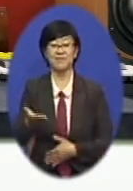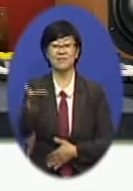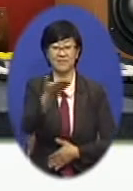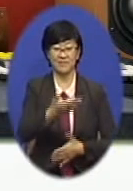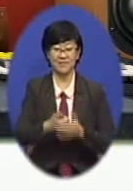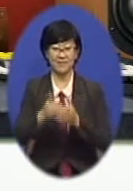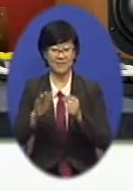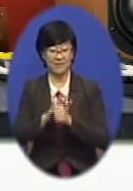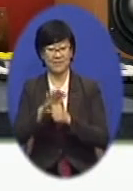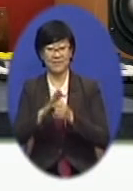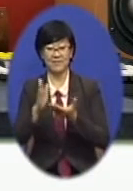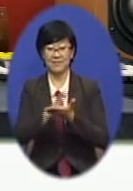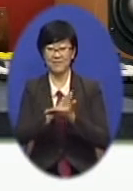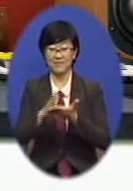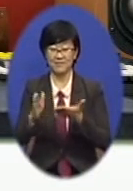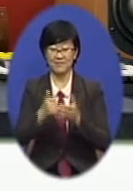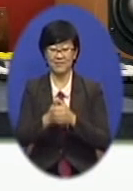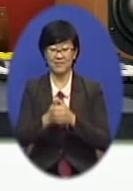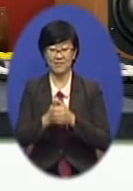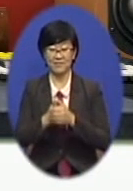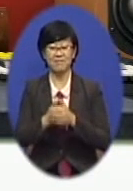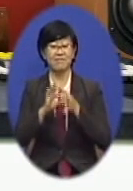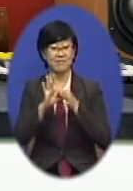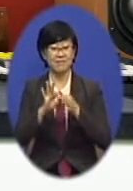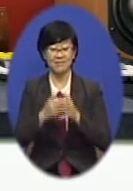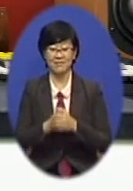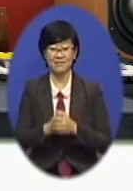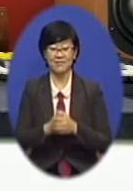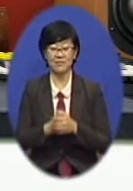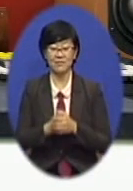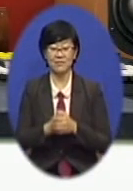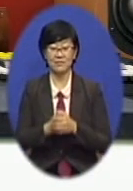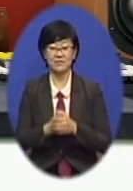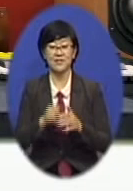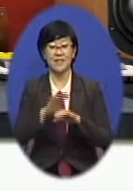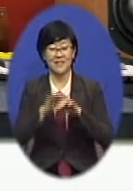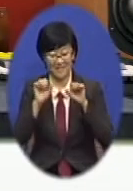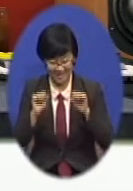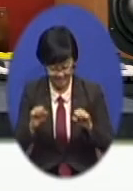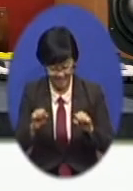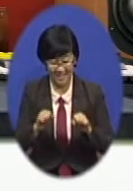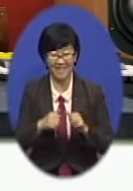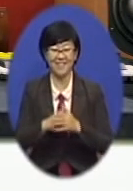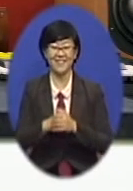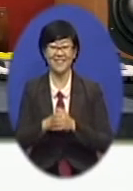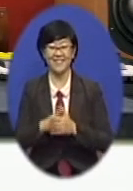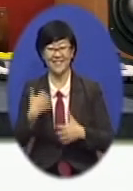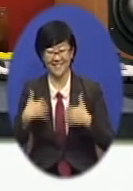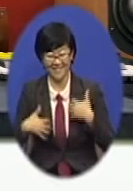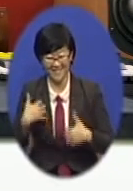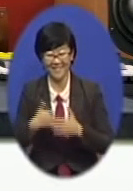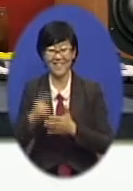여러분들의 사랑 나눔 하신 분 또 연결합니다. 여보세요. 예, 안녕하십니까. 아유,